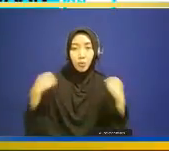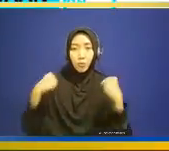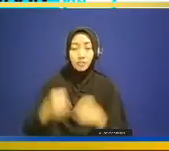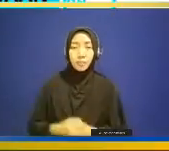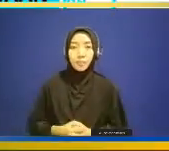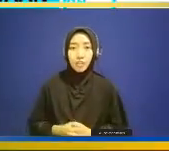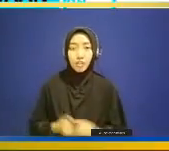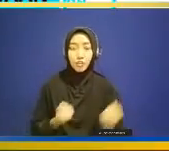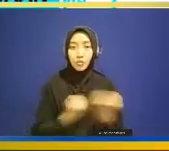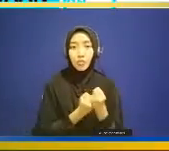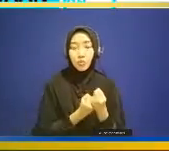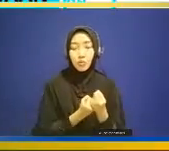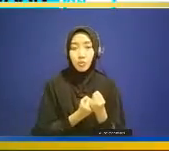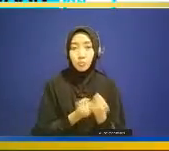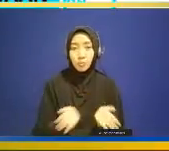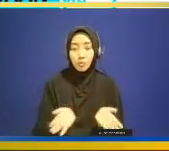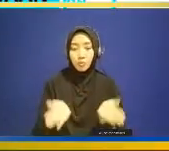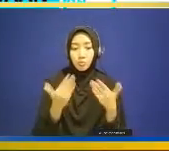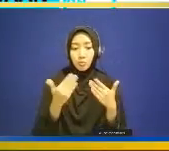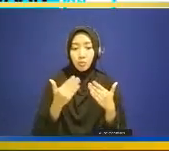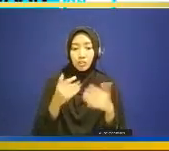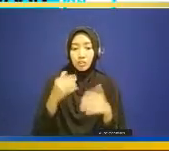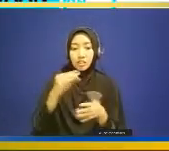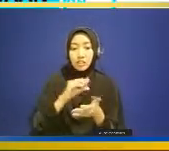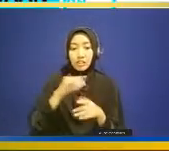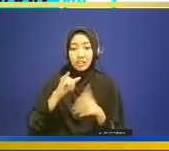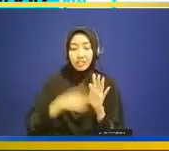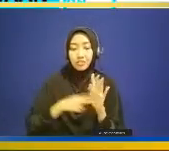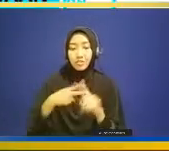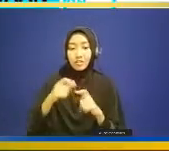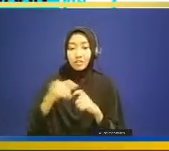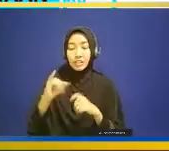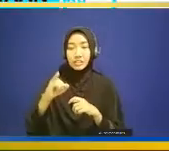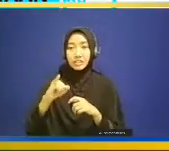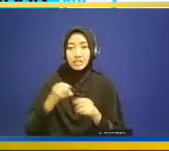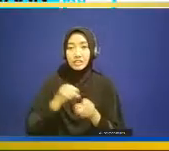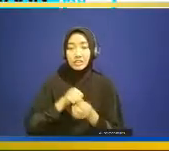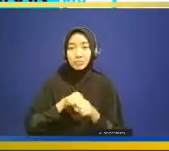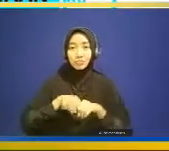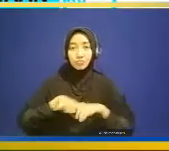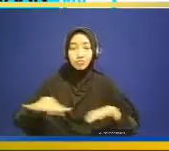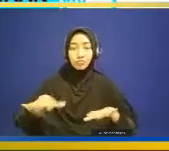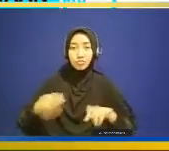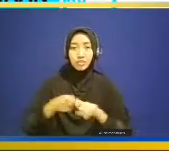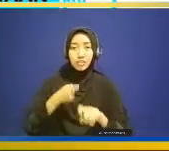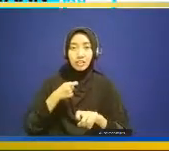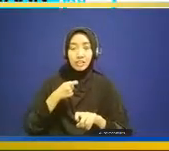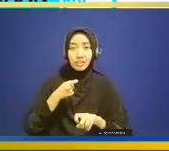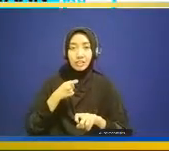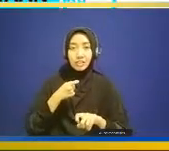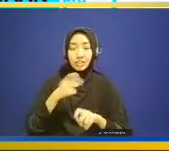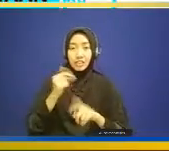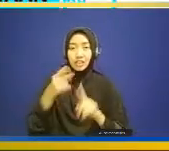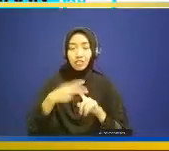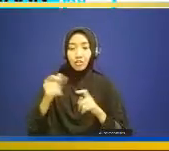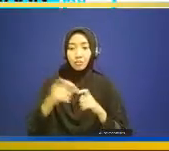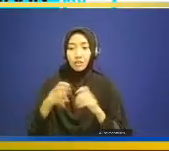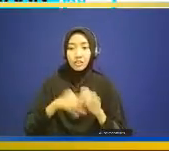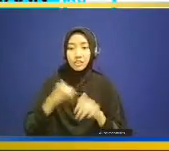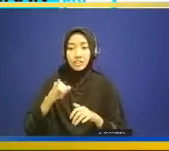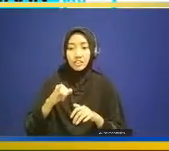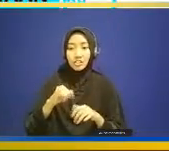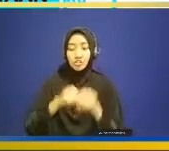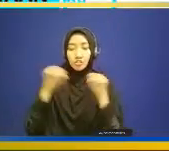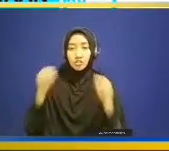didukung oleh pertumbuhan investasi dan ekspor sebagai dampak pelaksanaan dari reformasi struktural